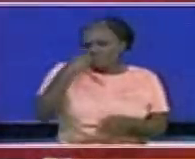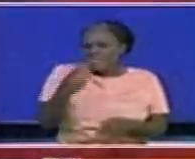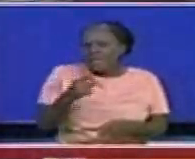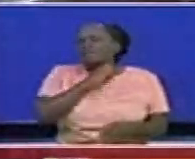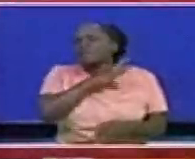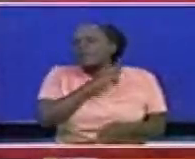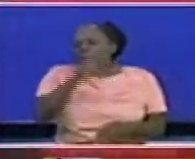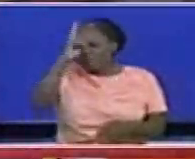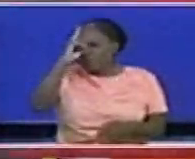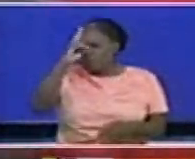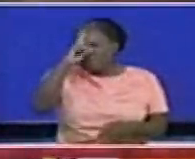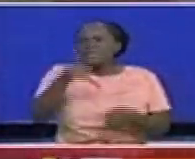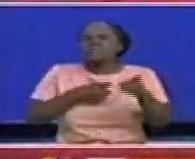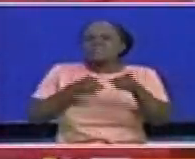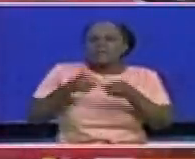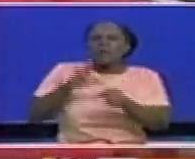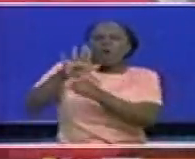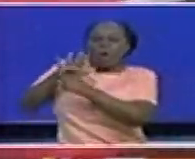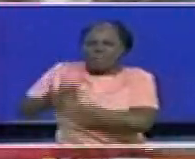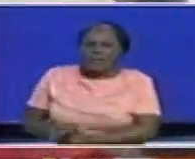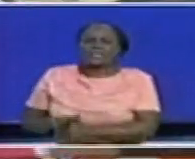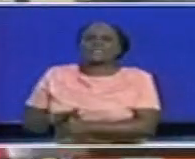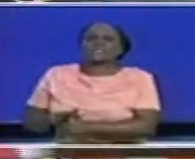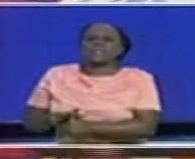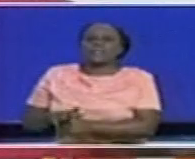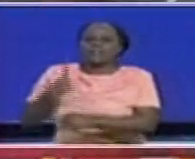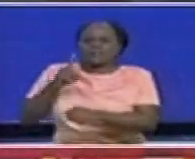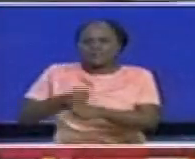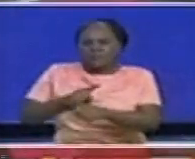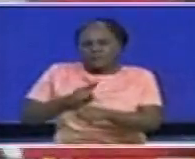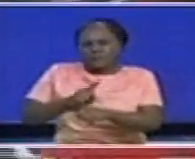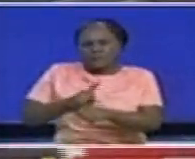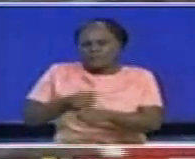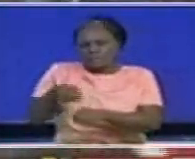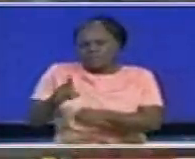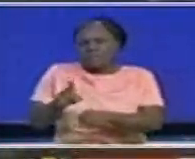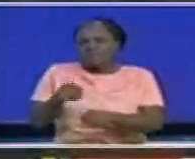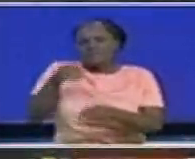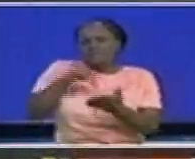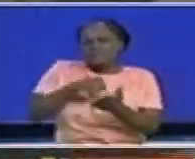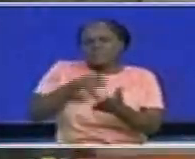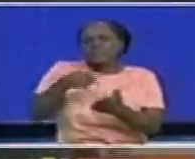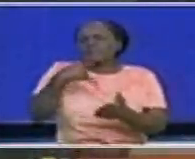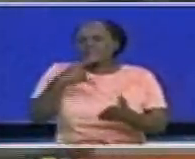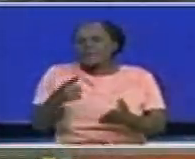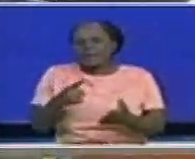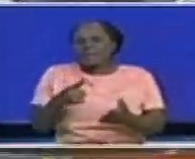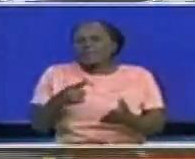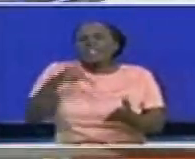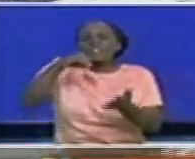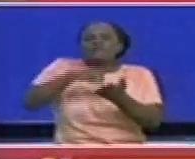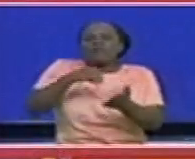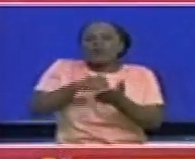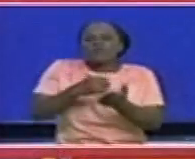kwa kile walichokitaja kama kunyanyaswa na maafisa wa polisi wa idara ya trafiki, ambao baadhi yao wanasemekana pia kuhusika